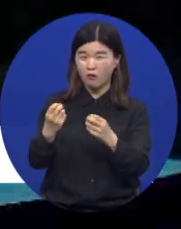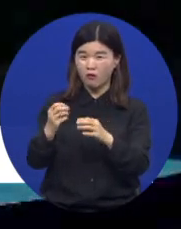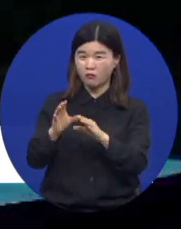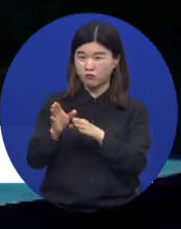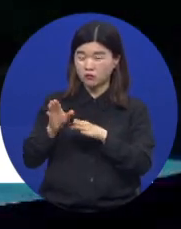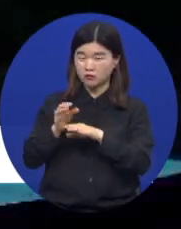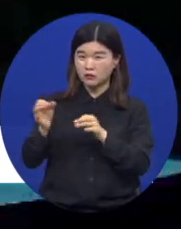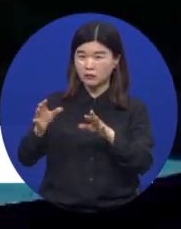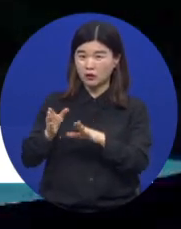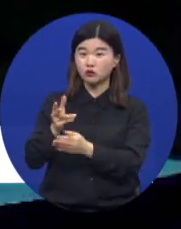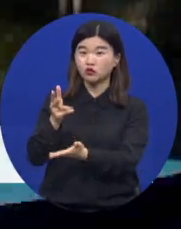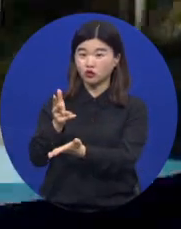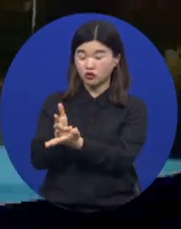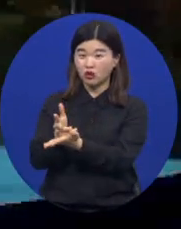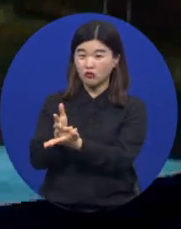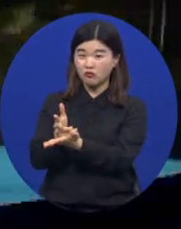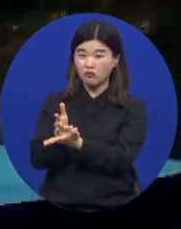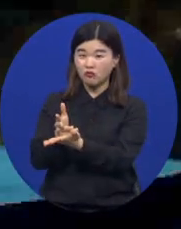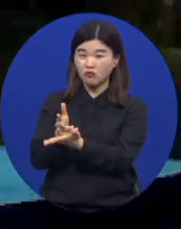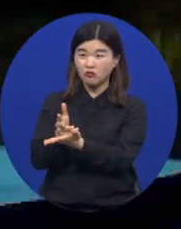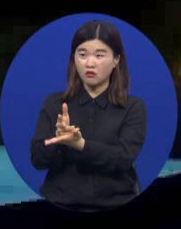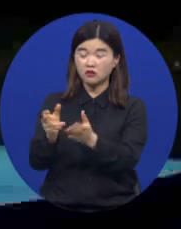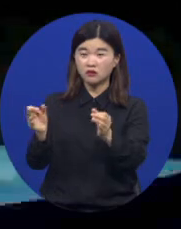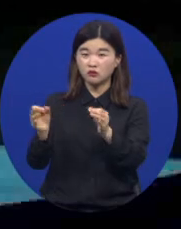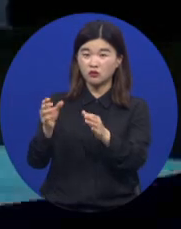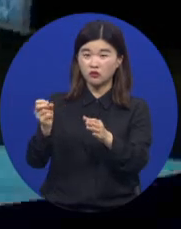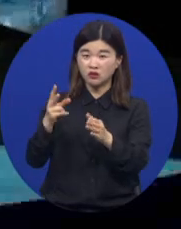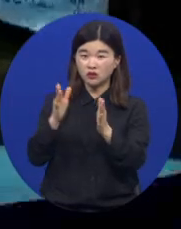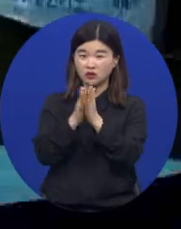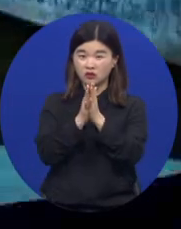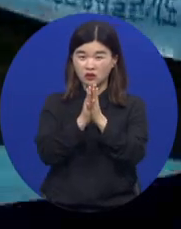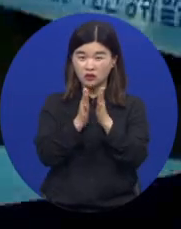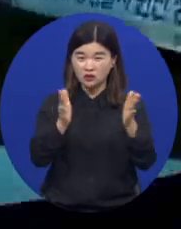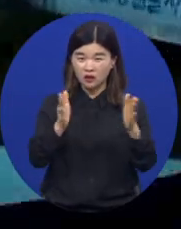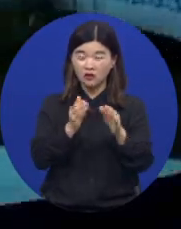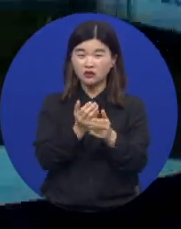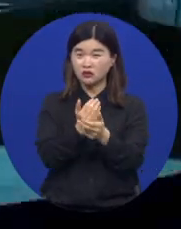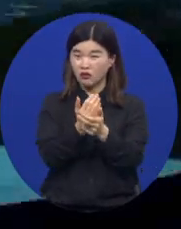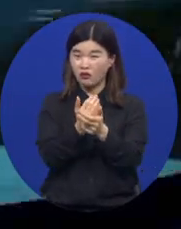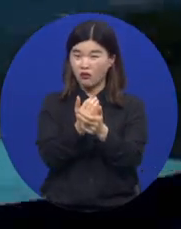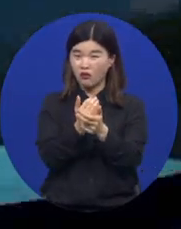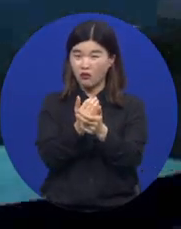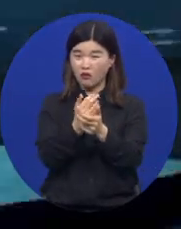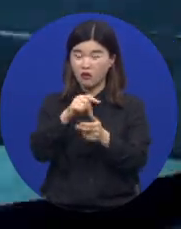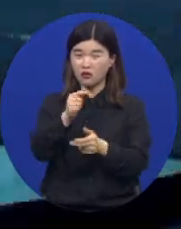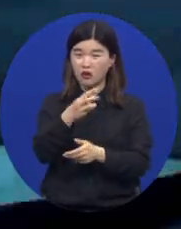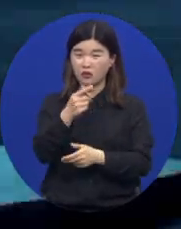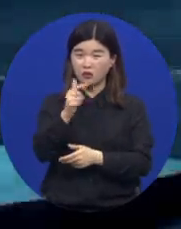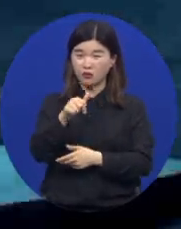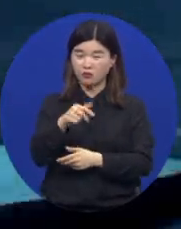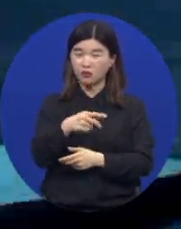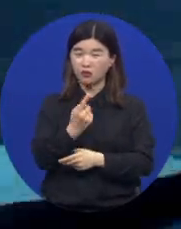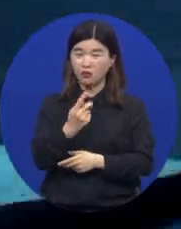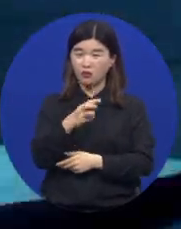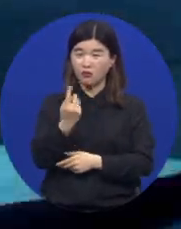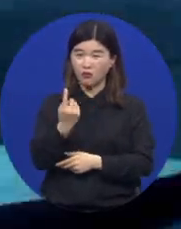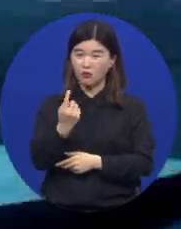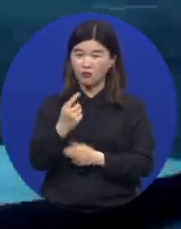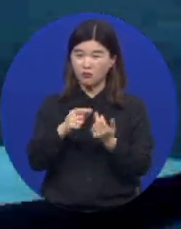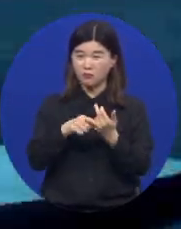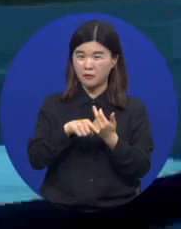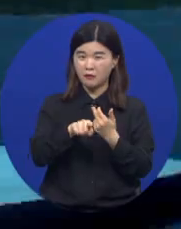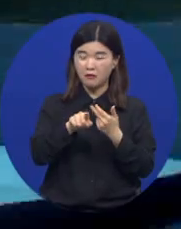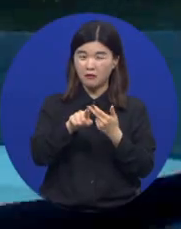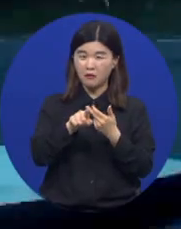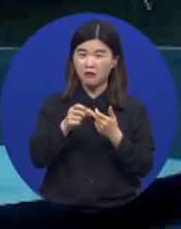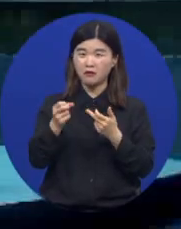옆에 잠시 정차합니다. 잠시 후 다시 주행을 시작한 트럭은 산록도로를 나와 한라산에서 제주항